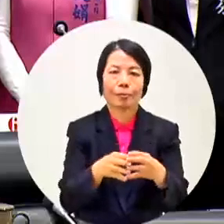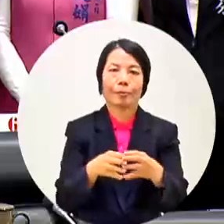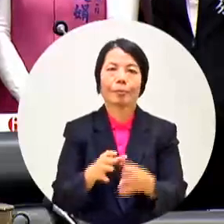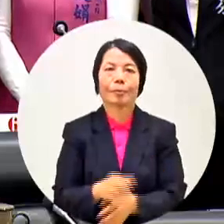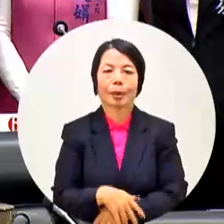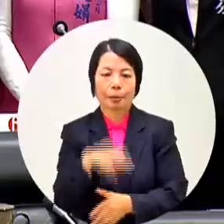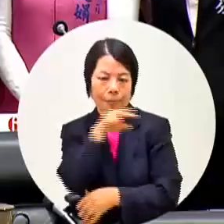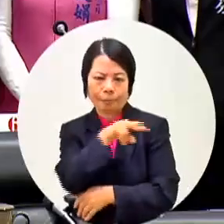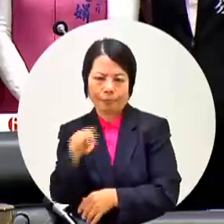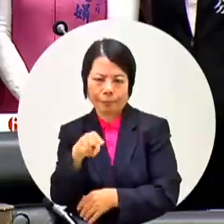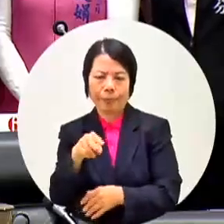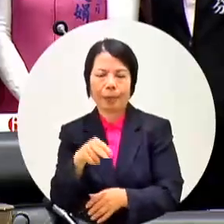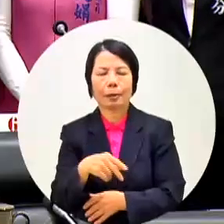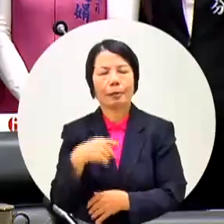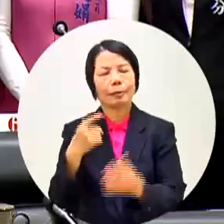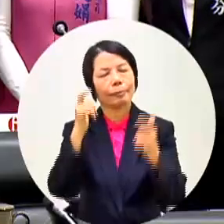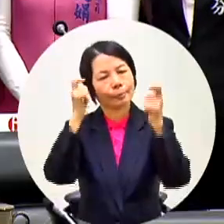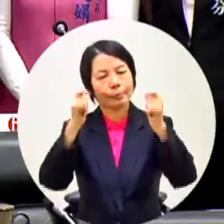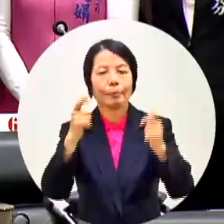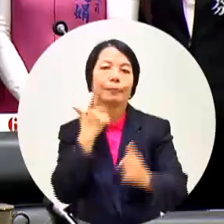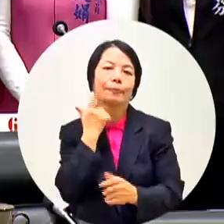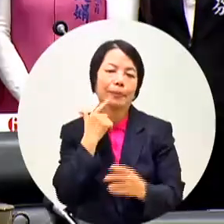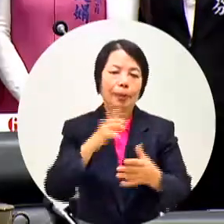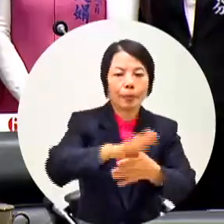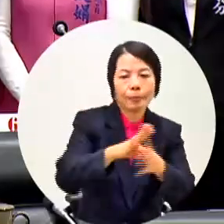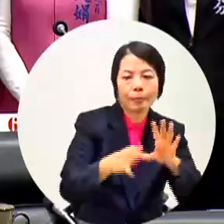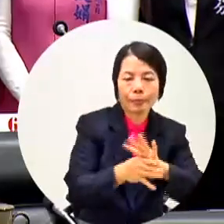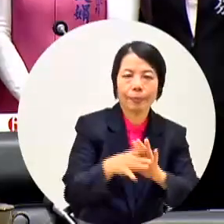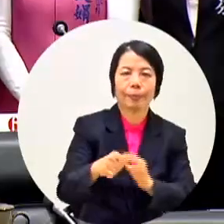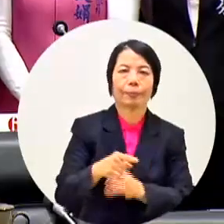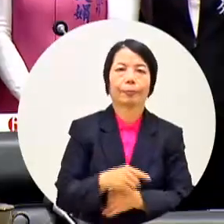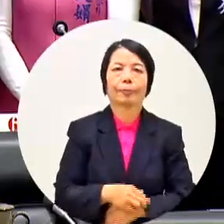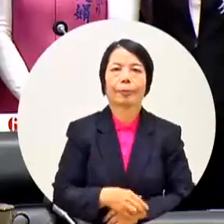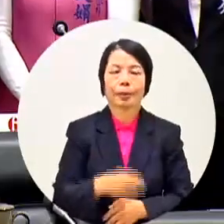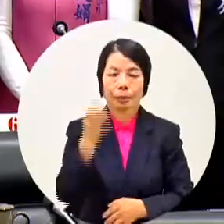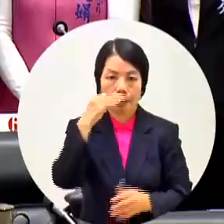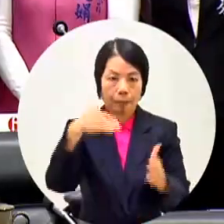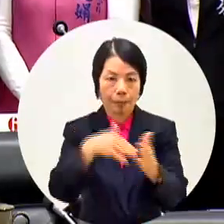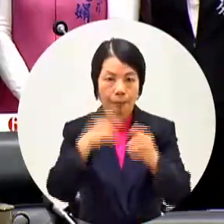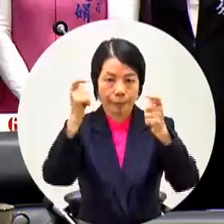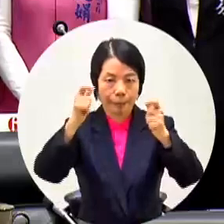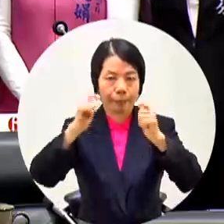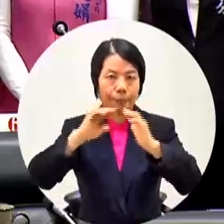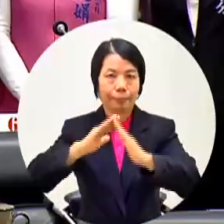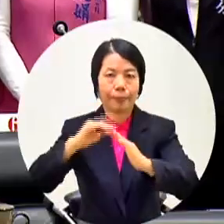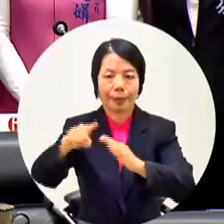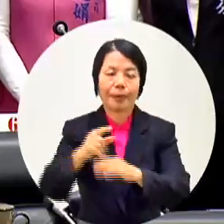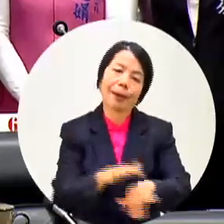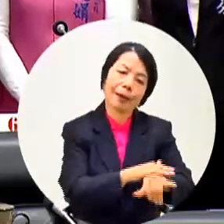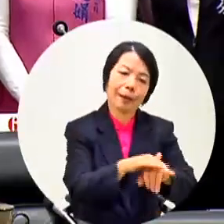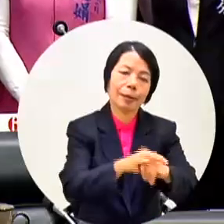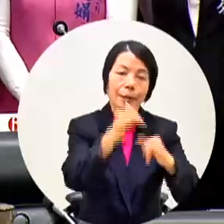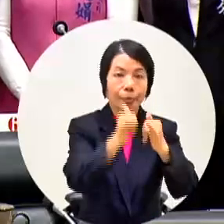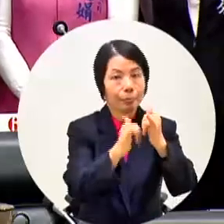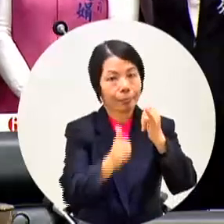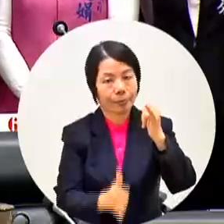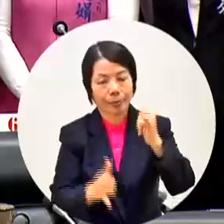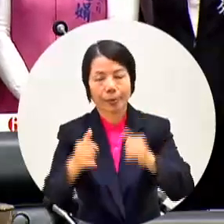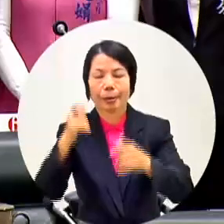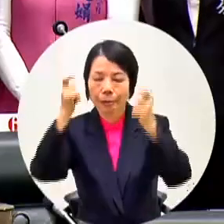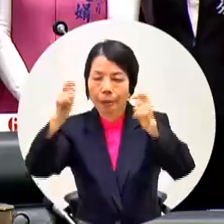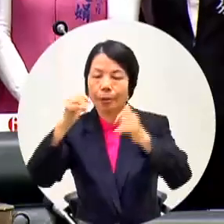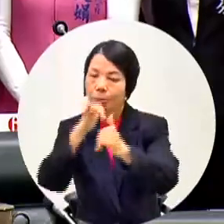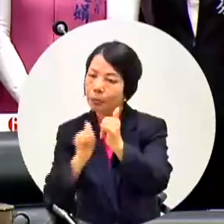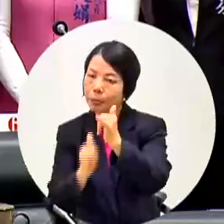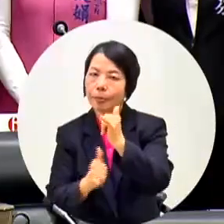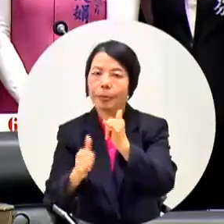的文化，看到高雄任何有关于爱情故事或高雄故事的一个文化底蕴在哦。那